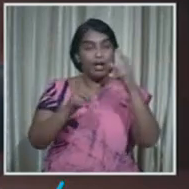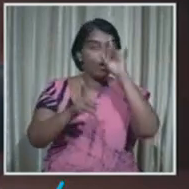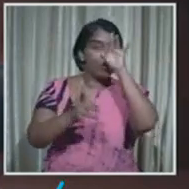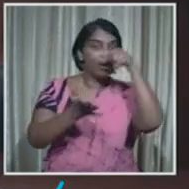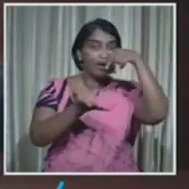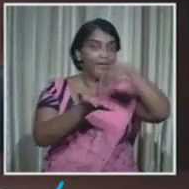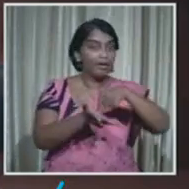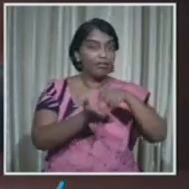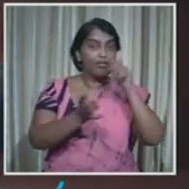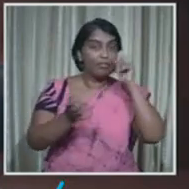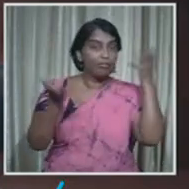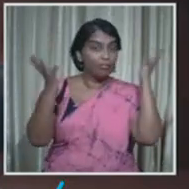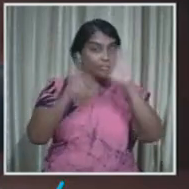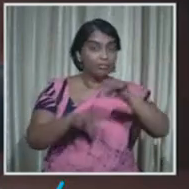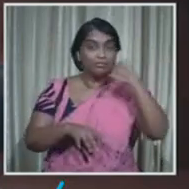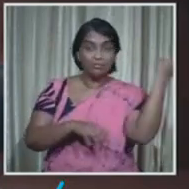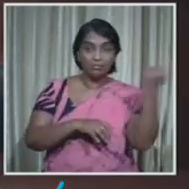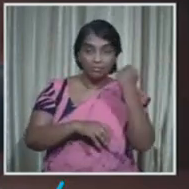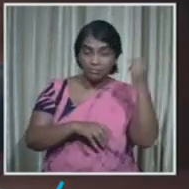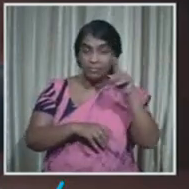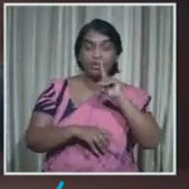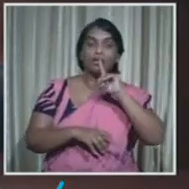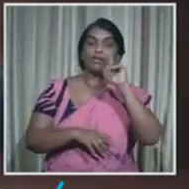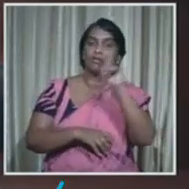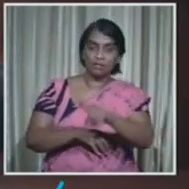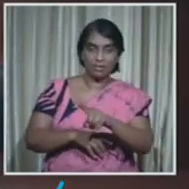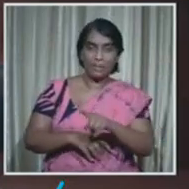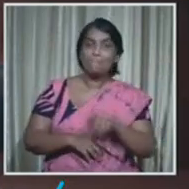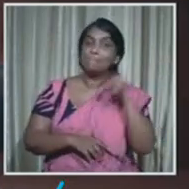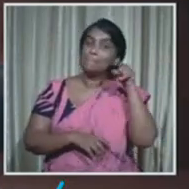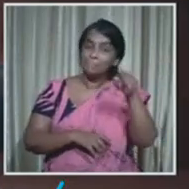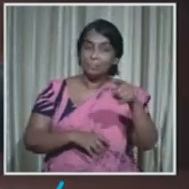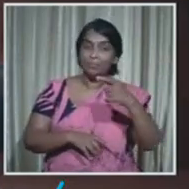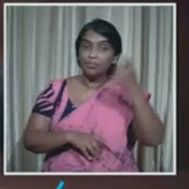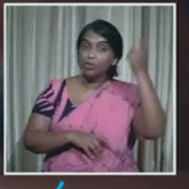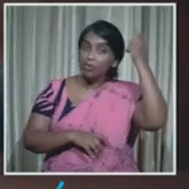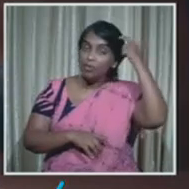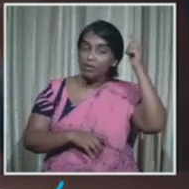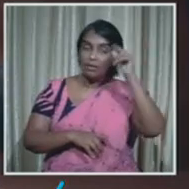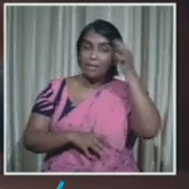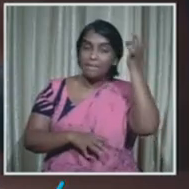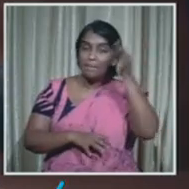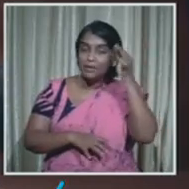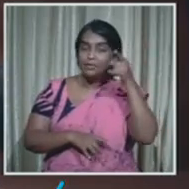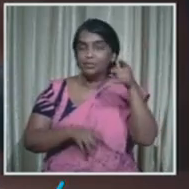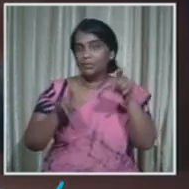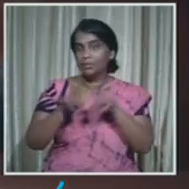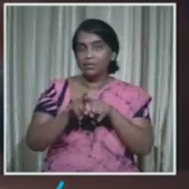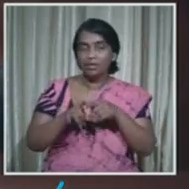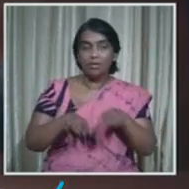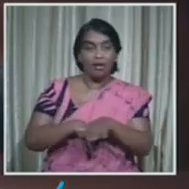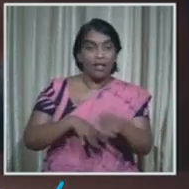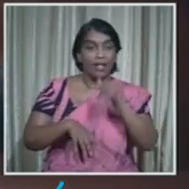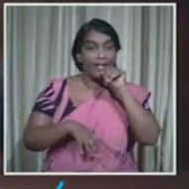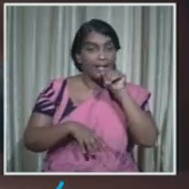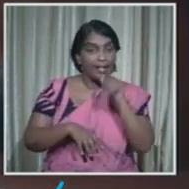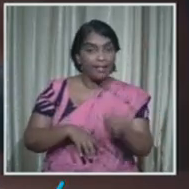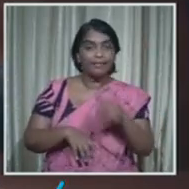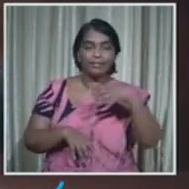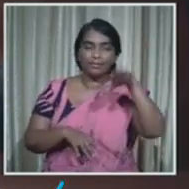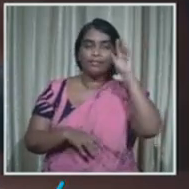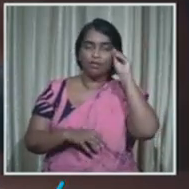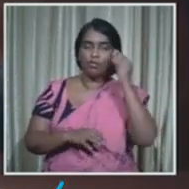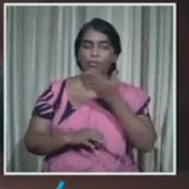Visaratari Kiagan, Pulukian Gihila, Etokotetumagi Uluhediki Manas Gatai, Polivetian Ate Atarte,